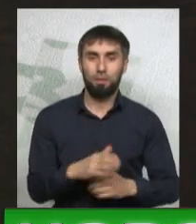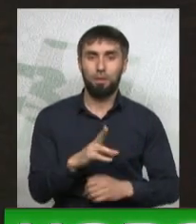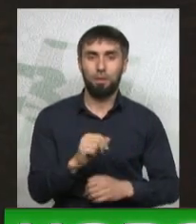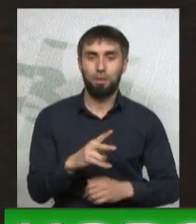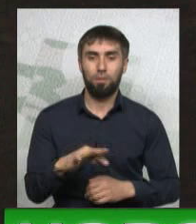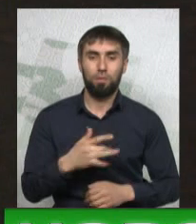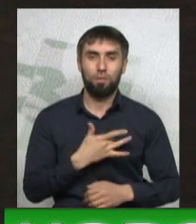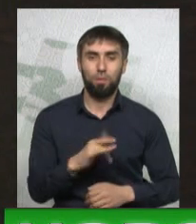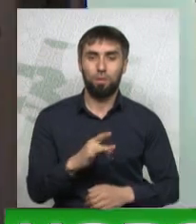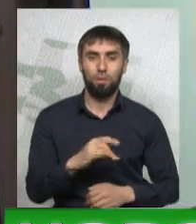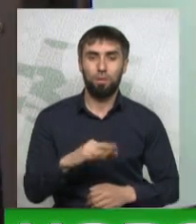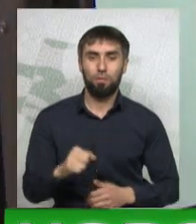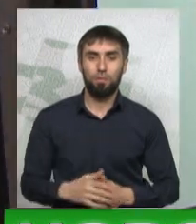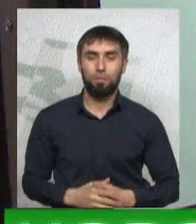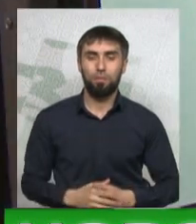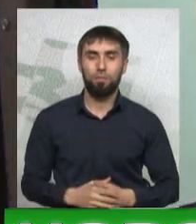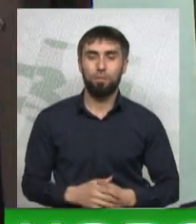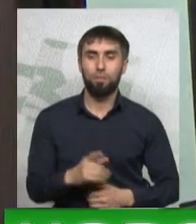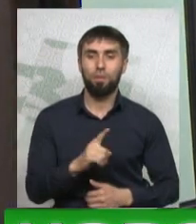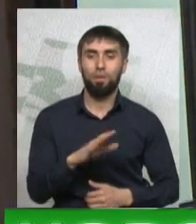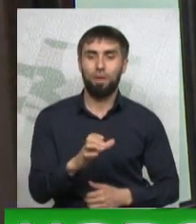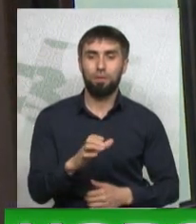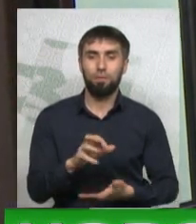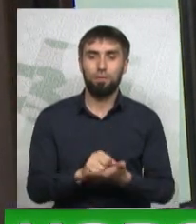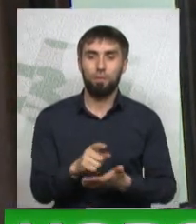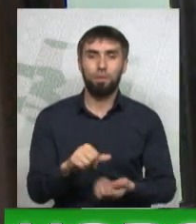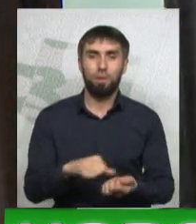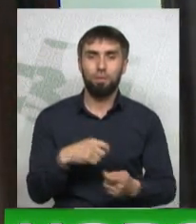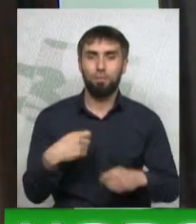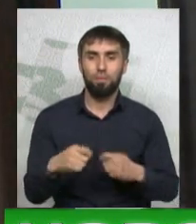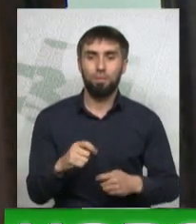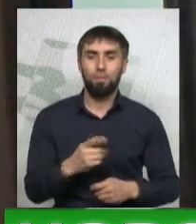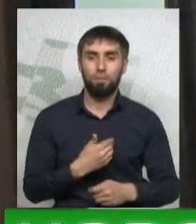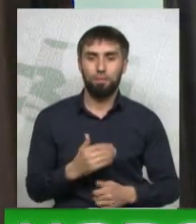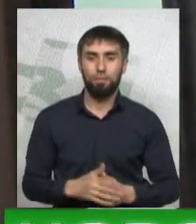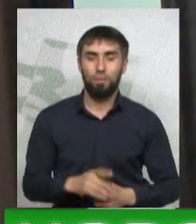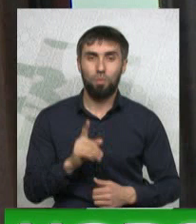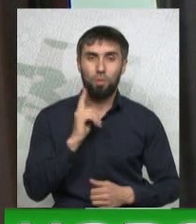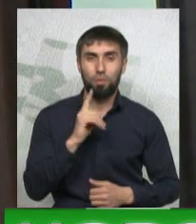колонии строгого режима. Что вас побудило заниматься сбытом наркотических средств?